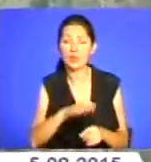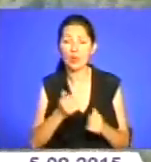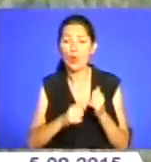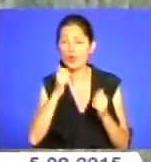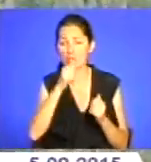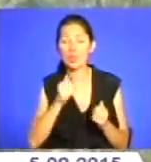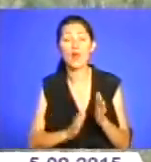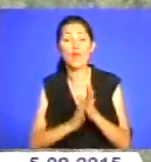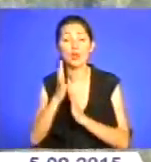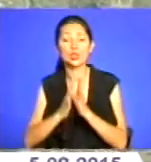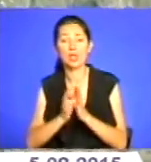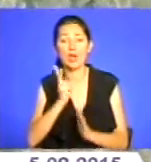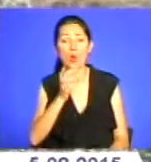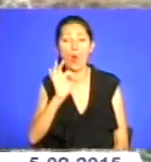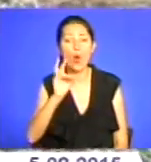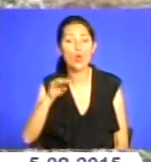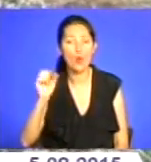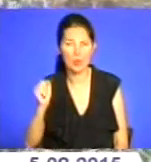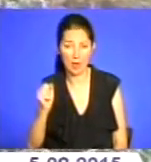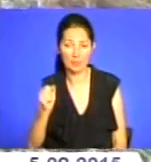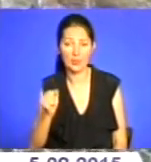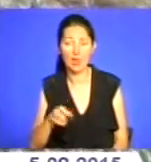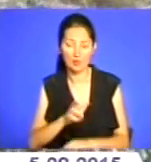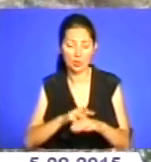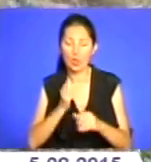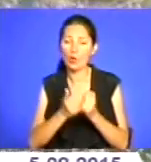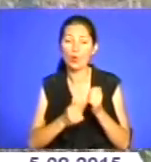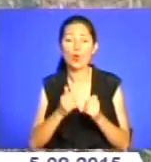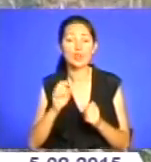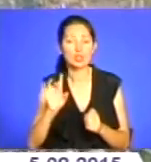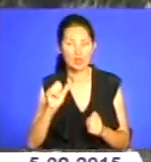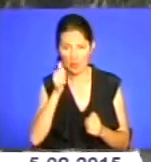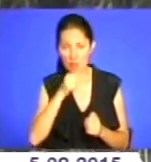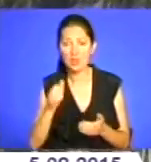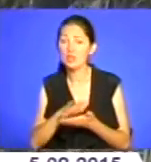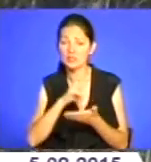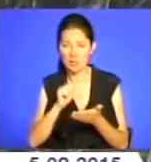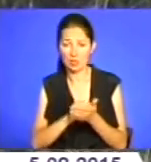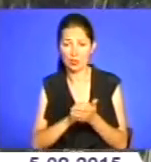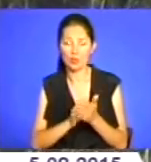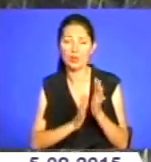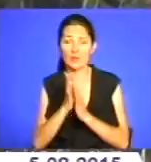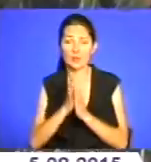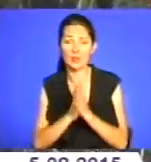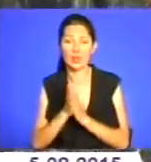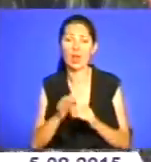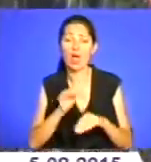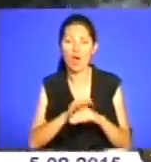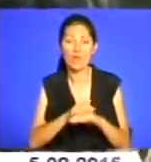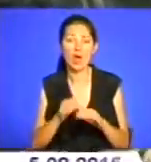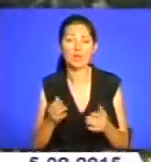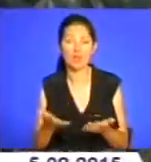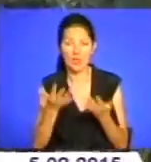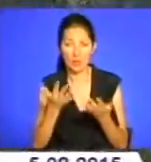конопляне поле. Тому правоохоронці щоразу вживають заходів для знищення дурману. Дані про факт виявлення посівів наркомісних рослин внесено до